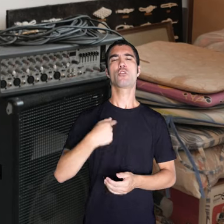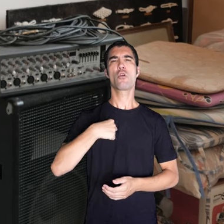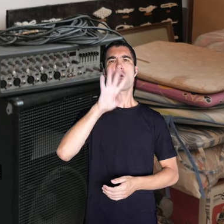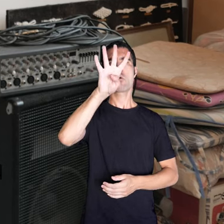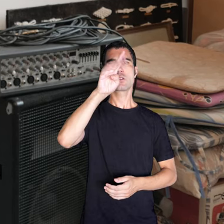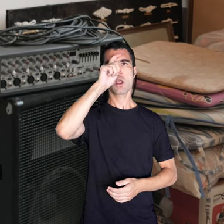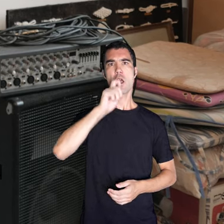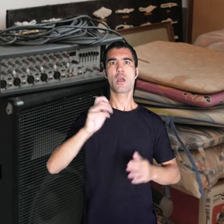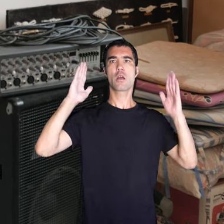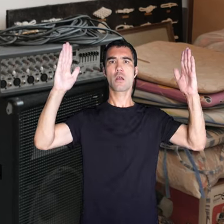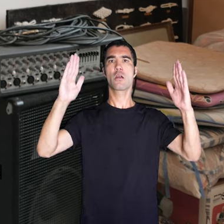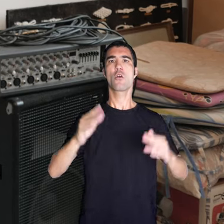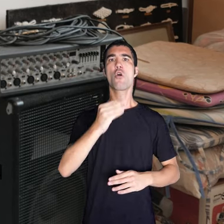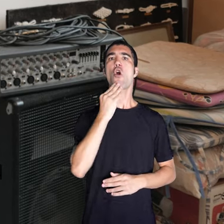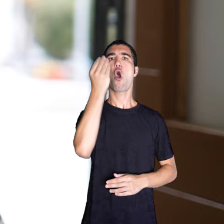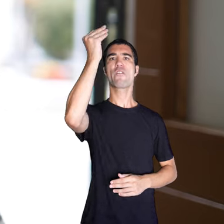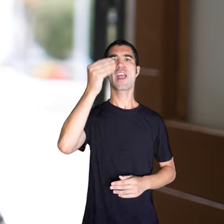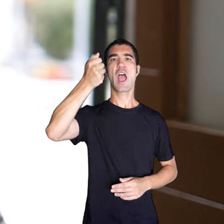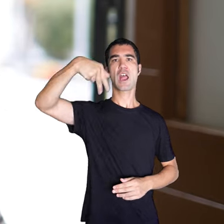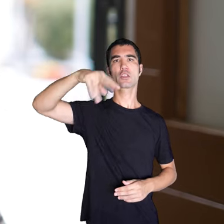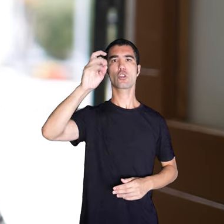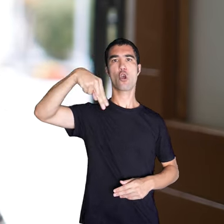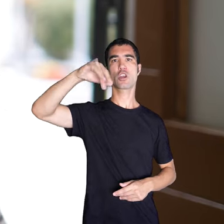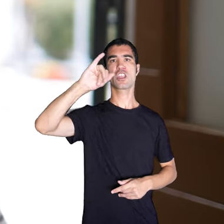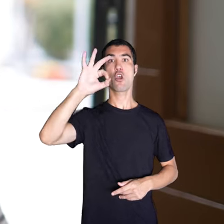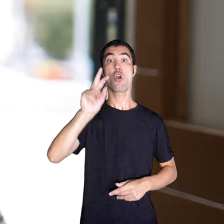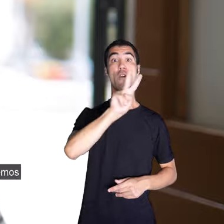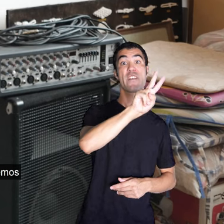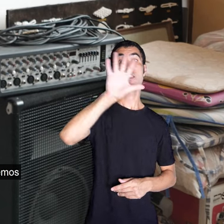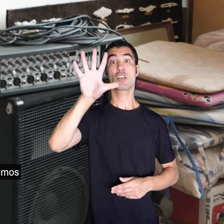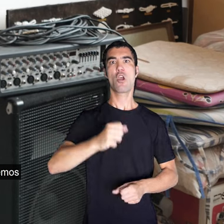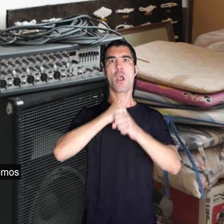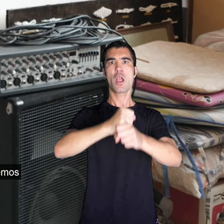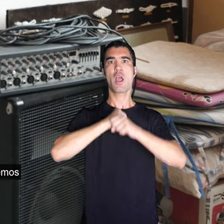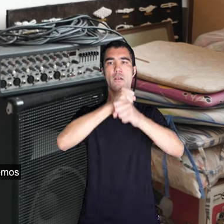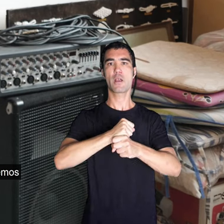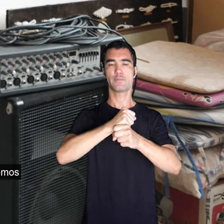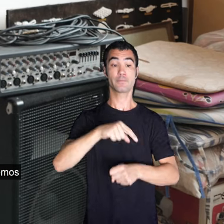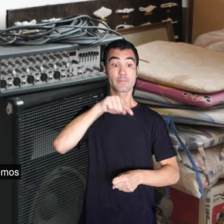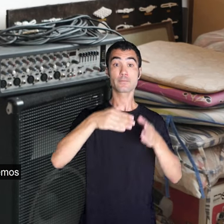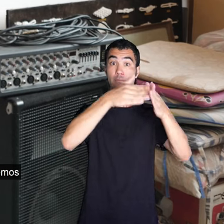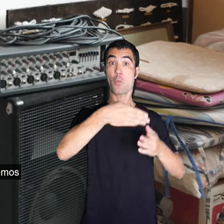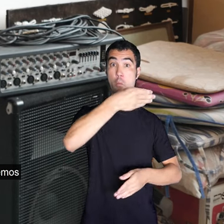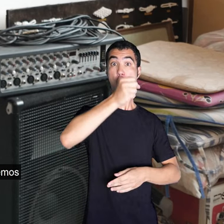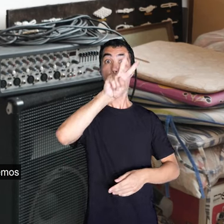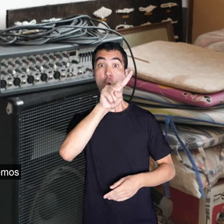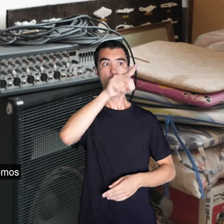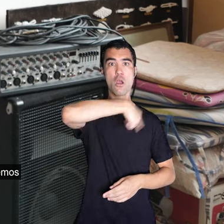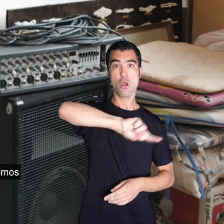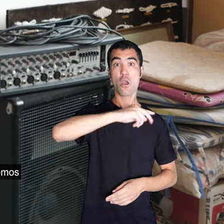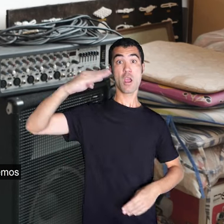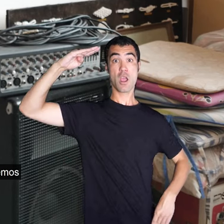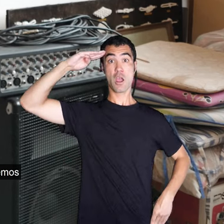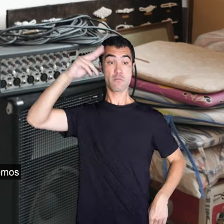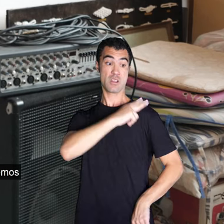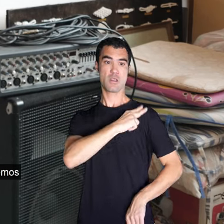anys, li deien el joven Antonio. Tenia un motor de 25 cavalls. Quan anava del bou, no podia, el patró no volia que